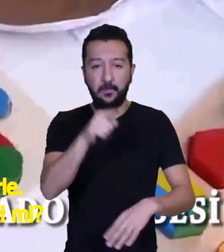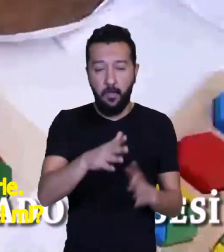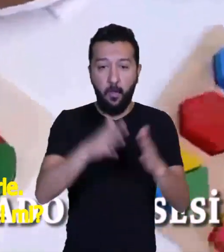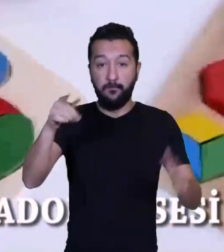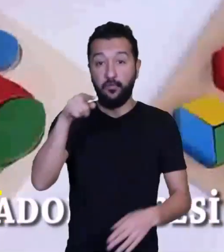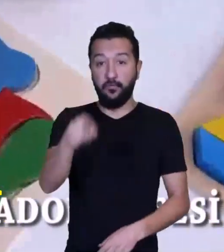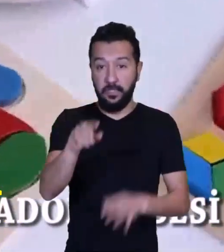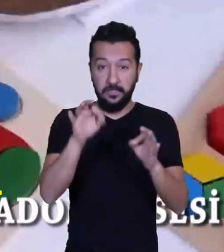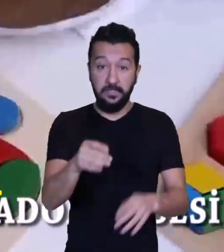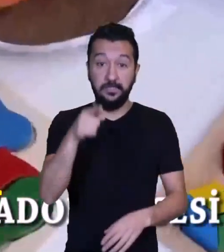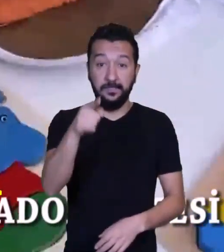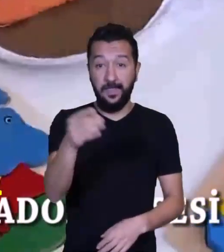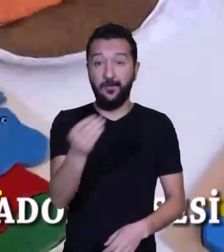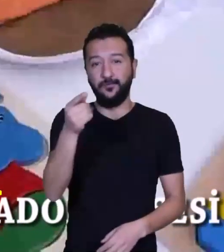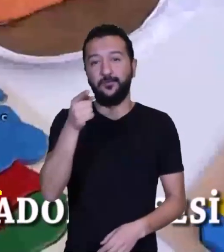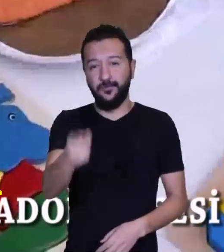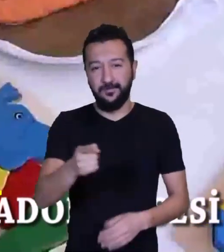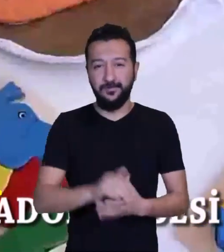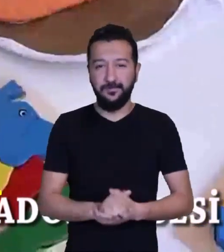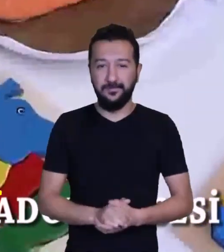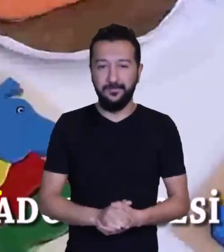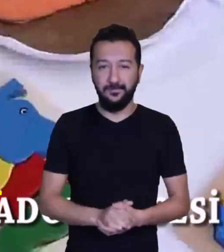büyüğü bu mesela, evet, değil mi? Hayır, şu